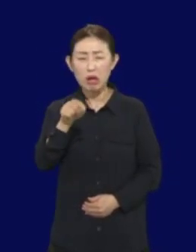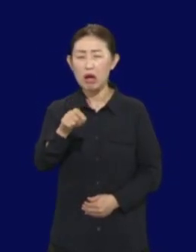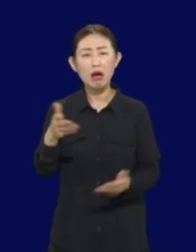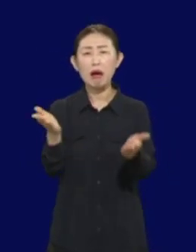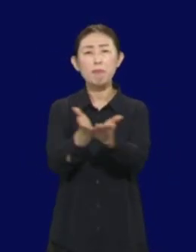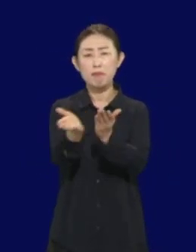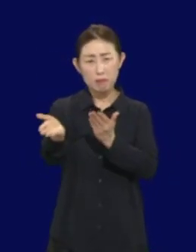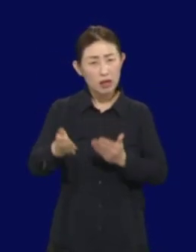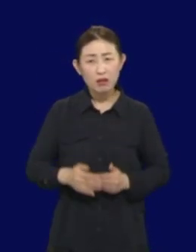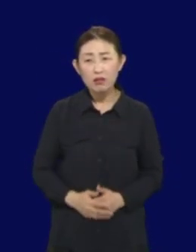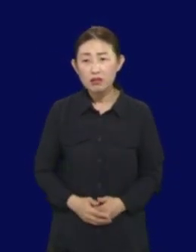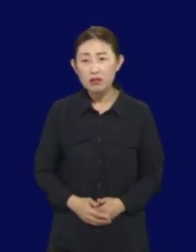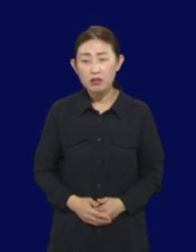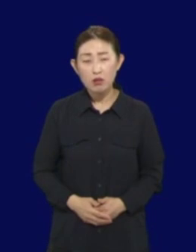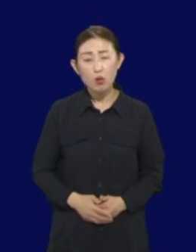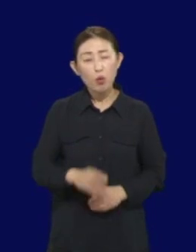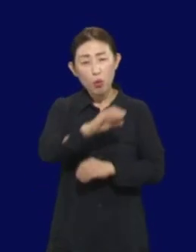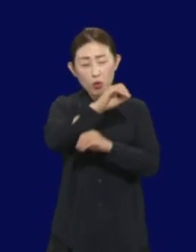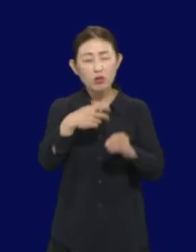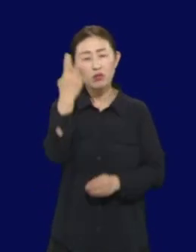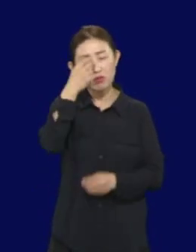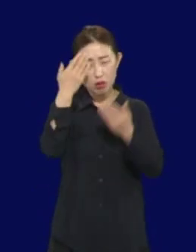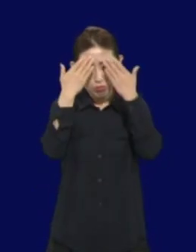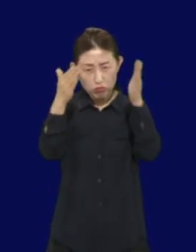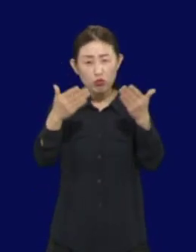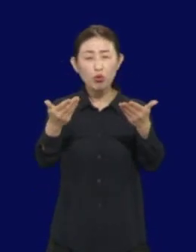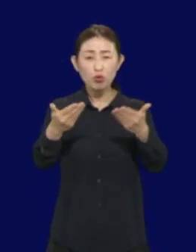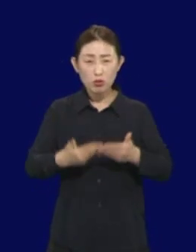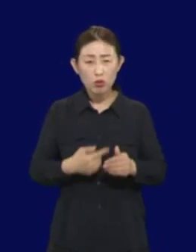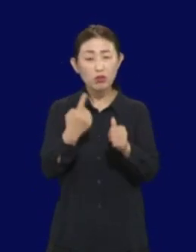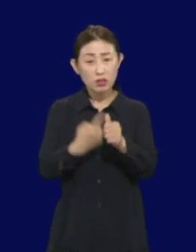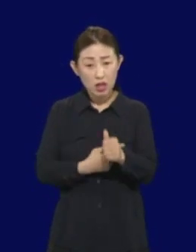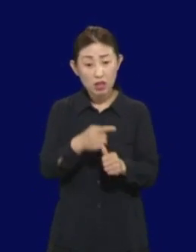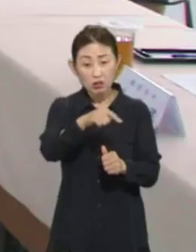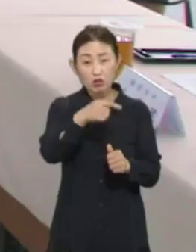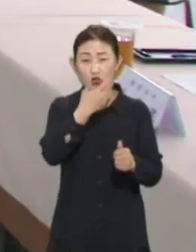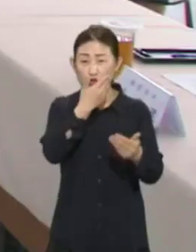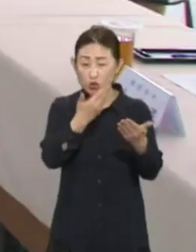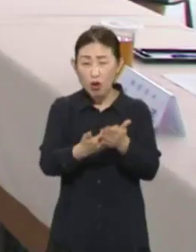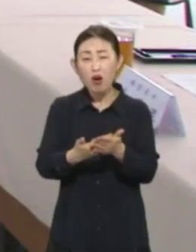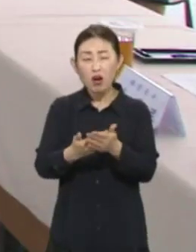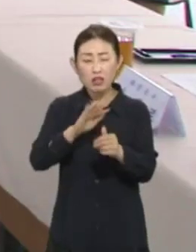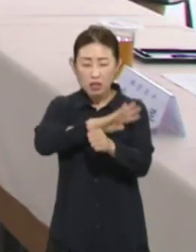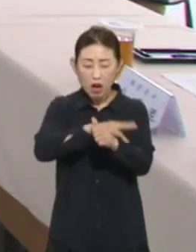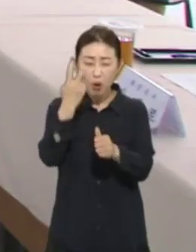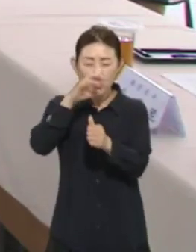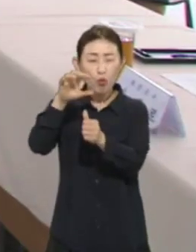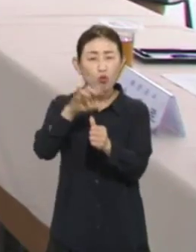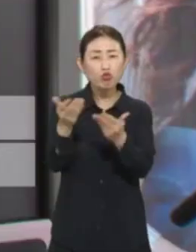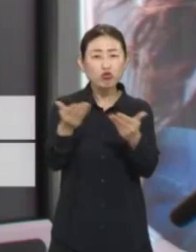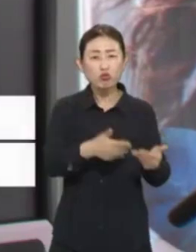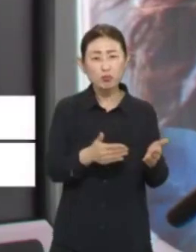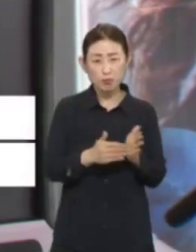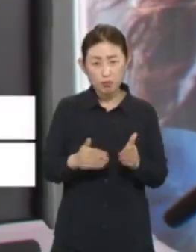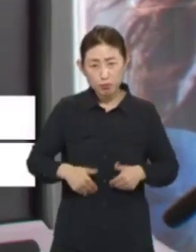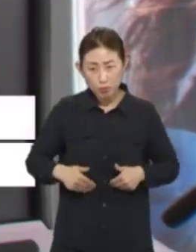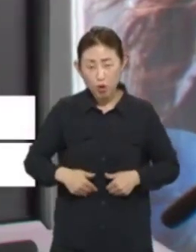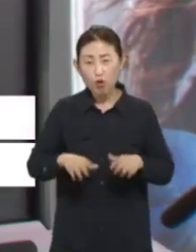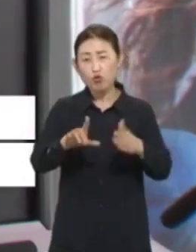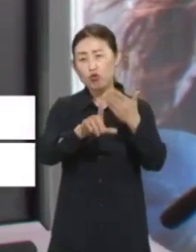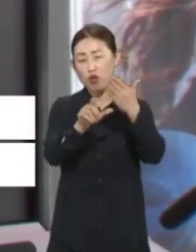것 같고요. 이 면제를 통해서 우리의 미래 가치를 보존하는 것이 필요하지 않을까. 예비 타당성 조사가 완료되는 건